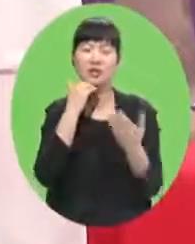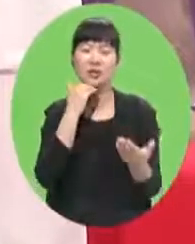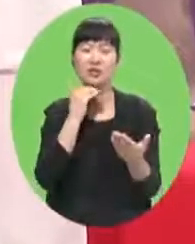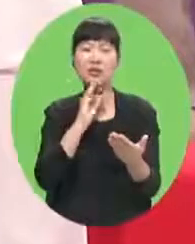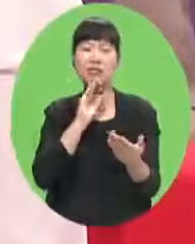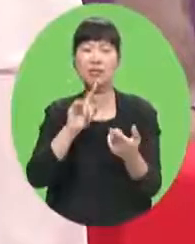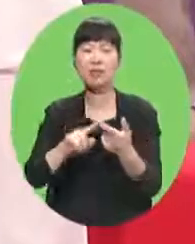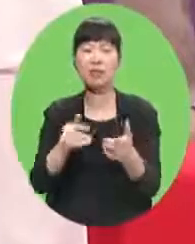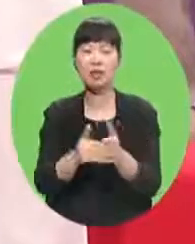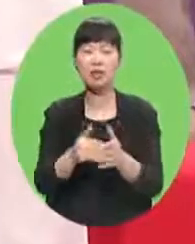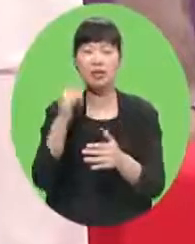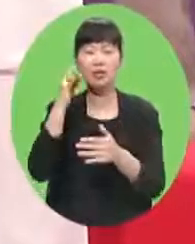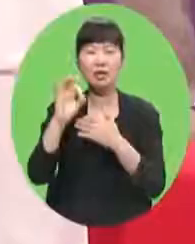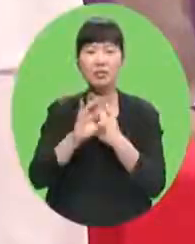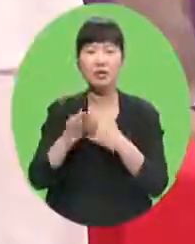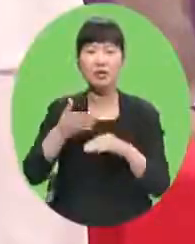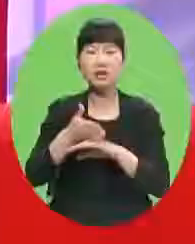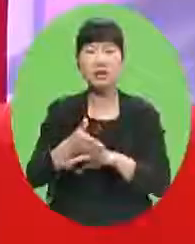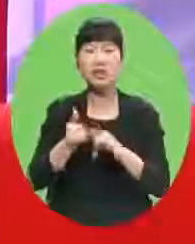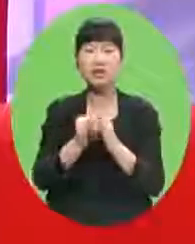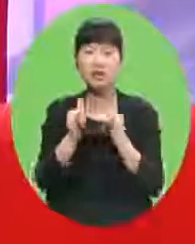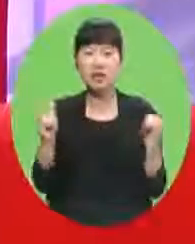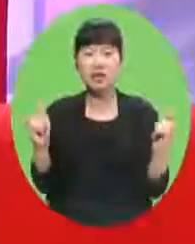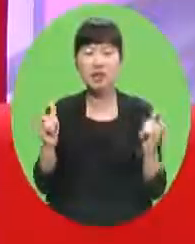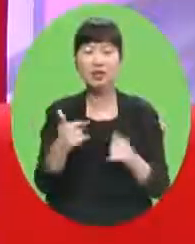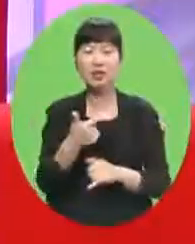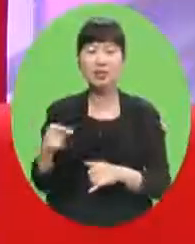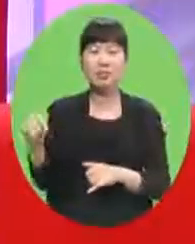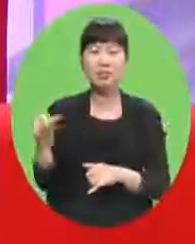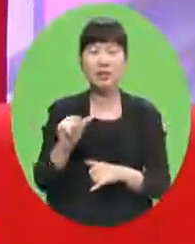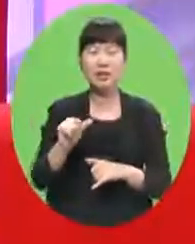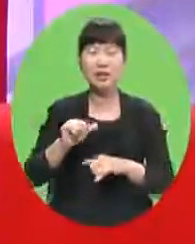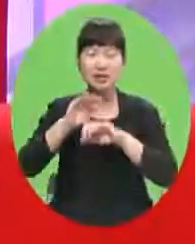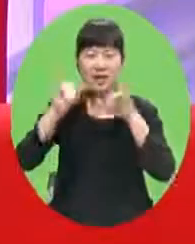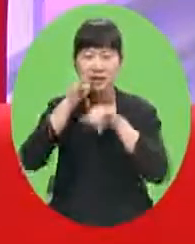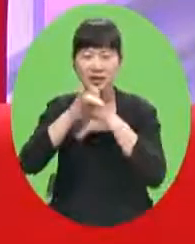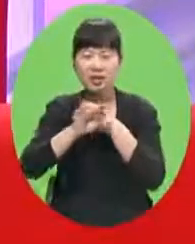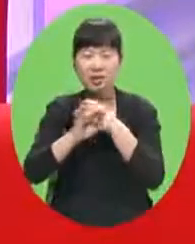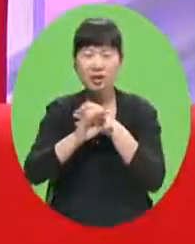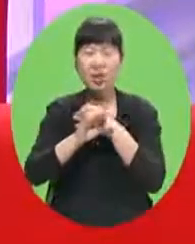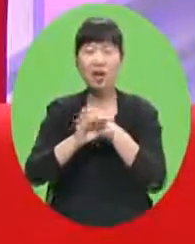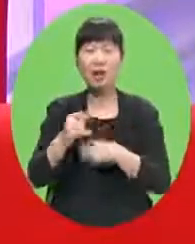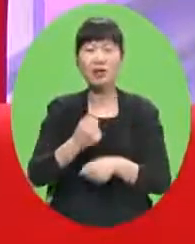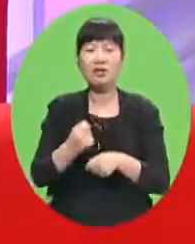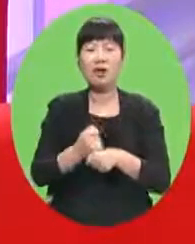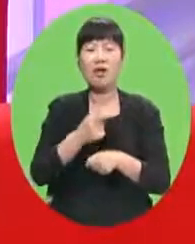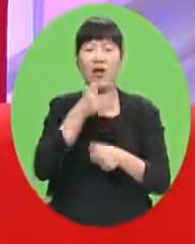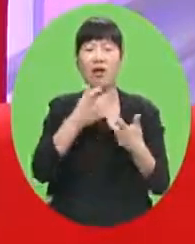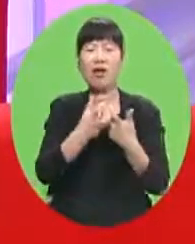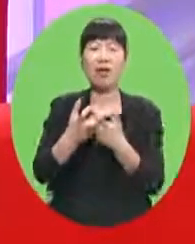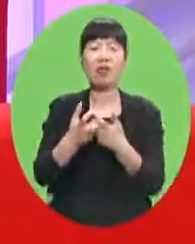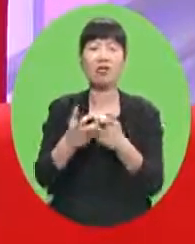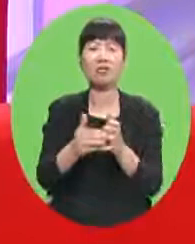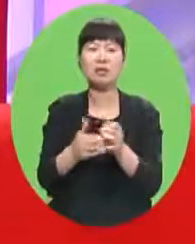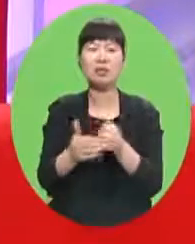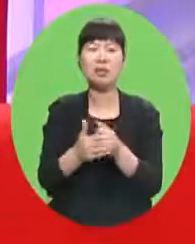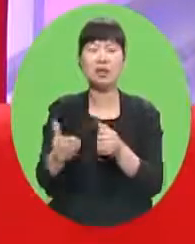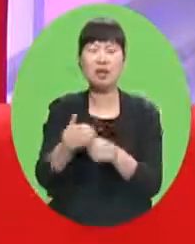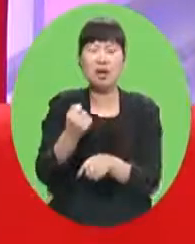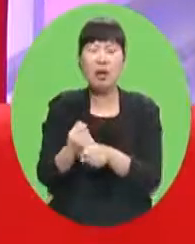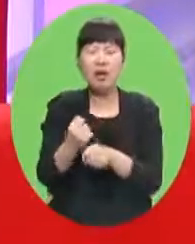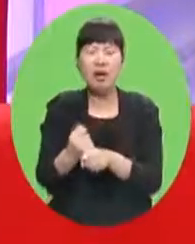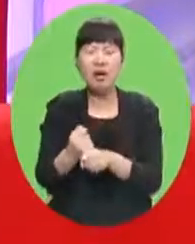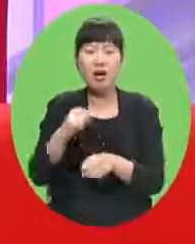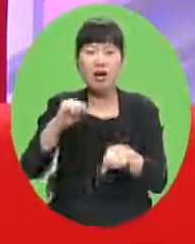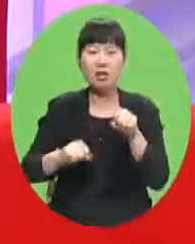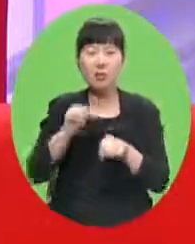맞아요. 왜냐하면 이 약간 느린 사람들은요. 너무 빨리 개입을 하면 당황해서 얼어버려요. 그래서 그냥 엉겁결에 하긴